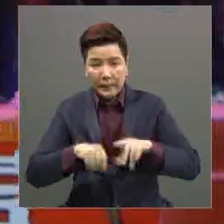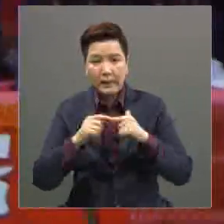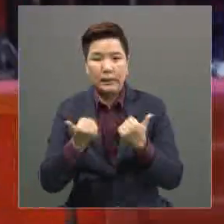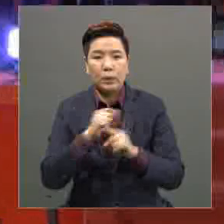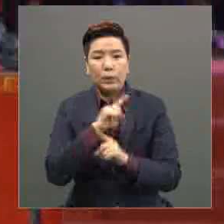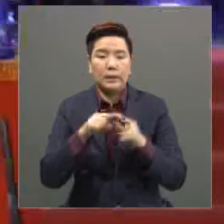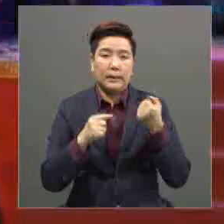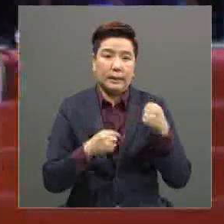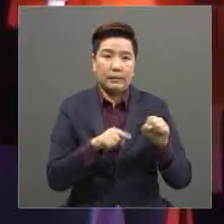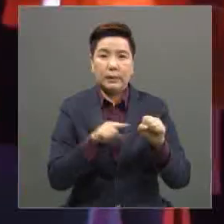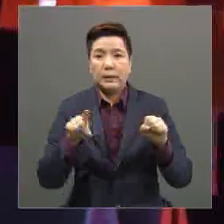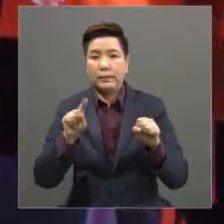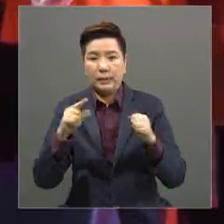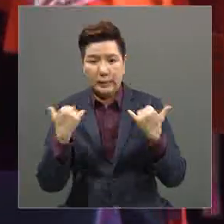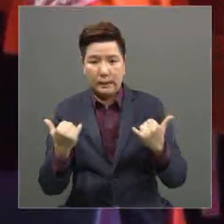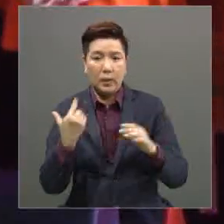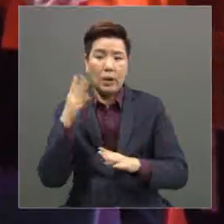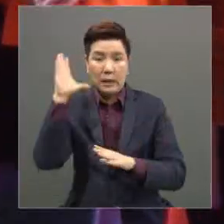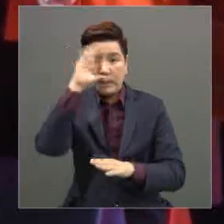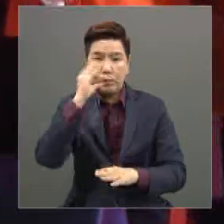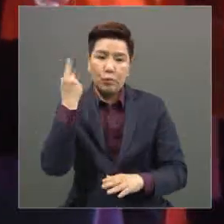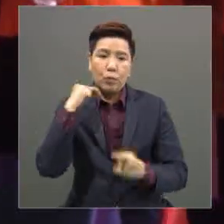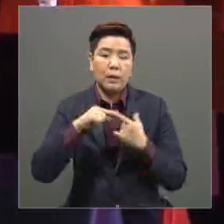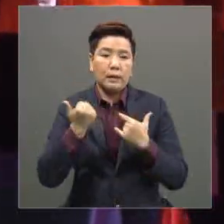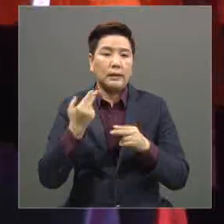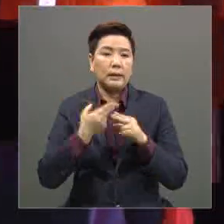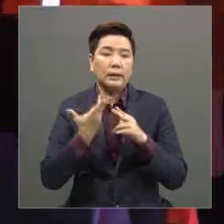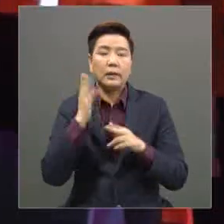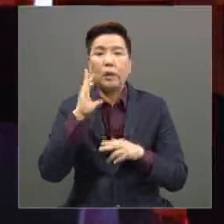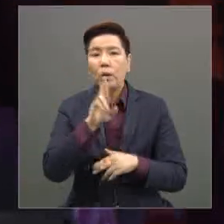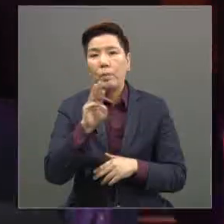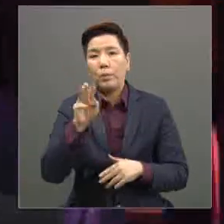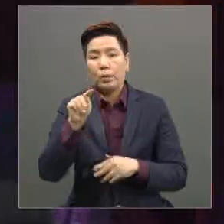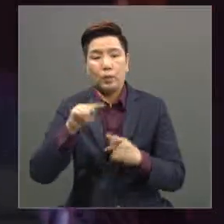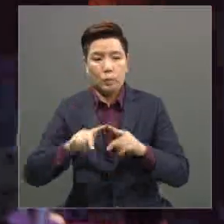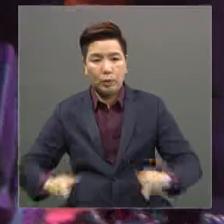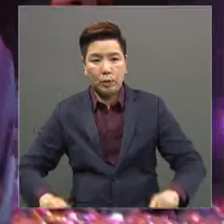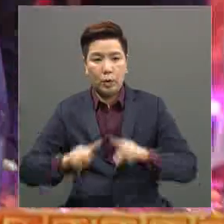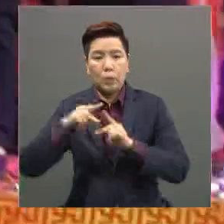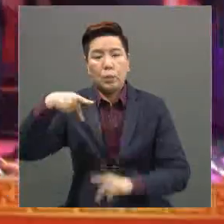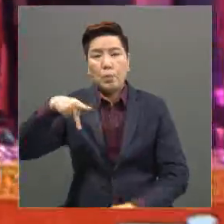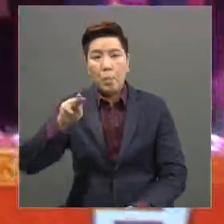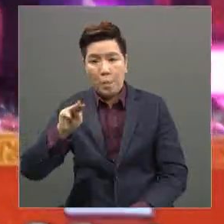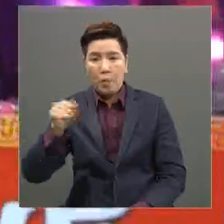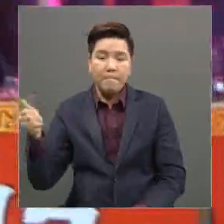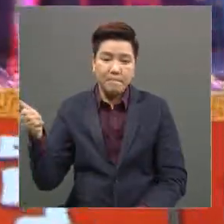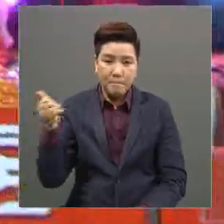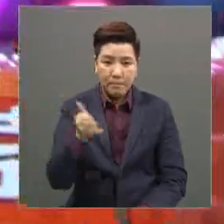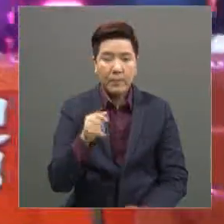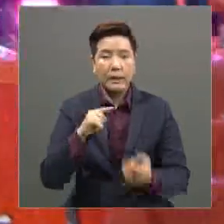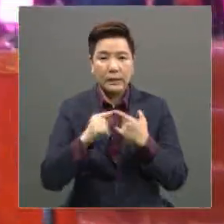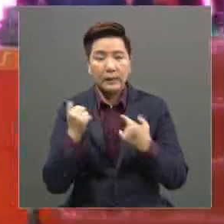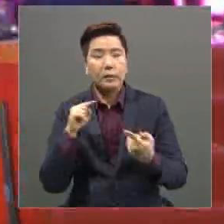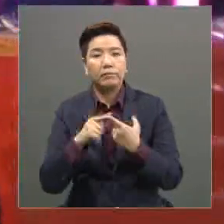กุมภาพันธ์ช่วงค่ำวานนี้เนี่ยนะฮะคุณวราวุฒิศิลปะอาชารัฐมนตรีว่าการกระทรวงการพัฒนาสังคมและความมั่นคง